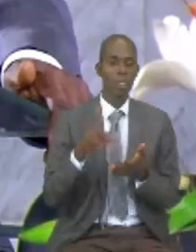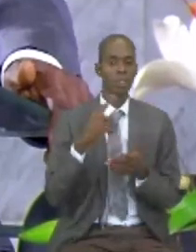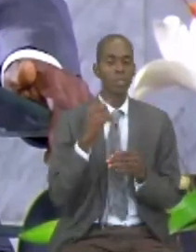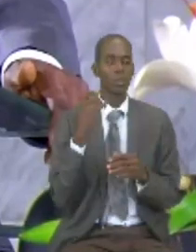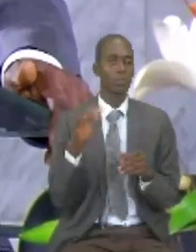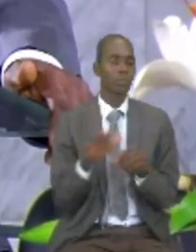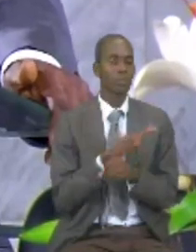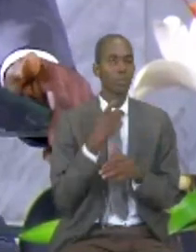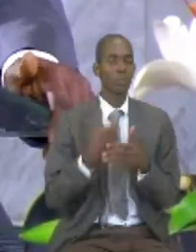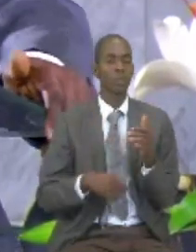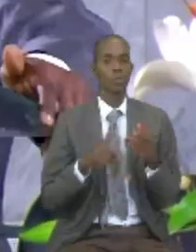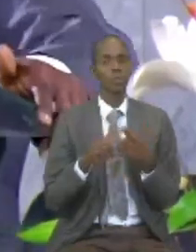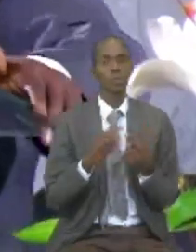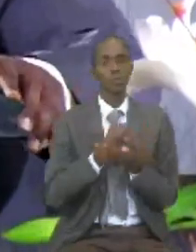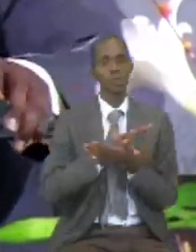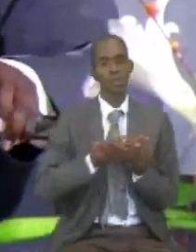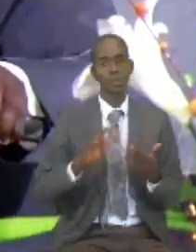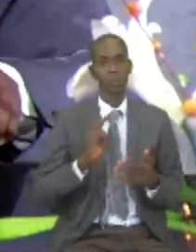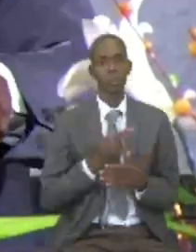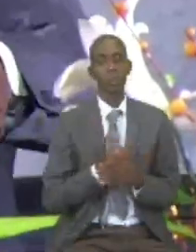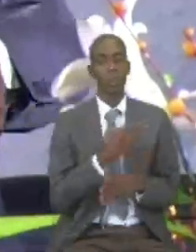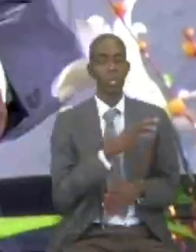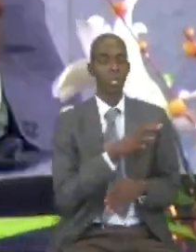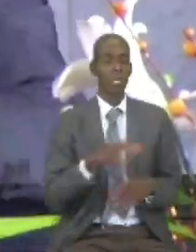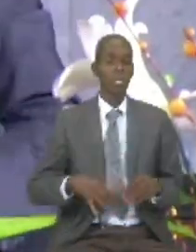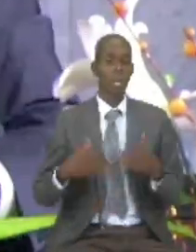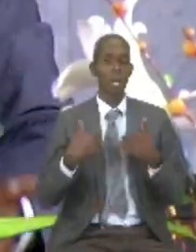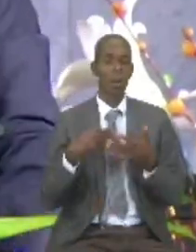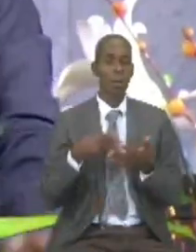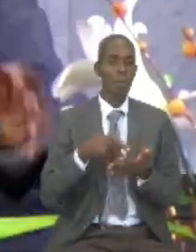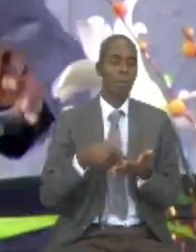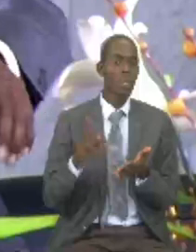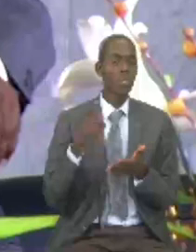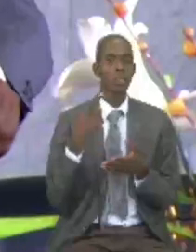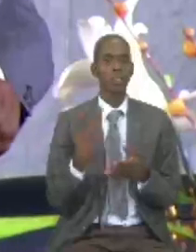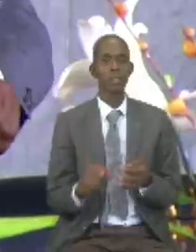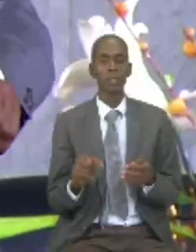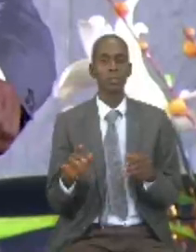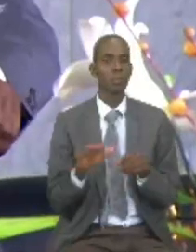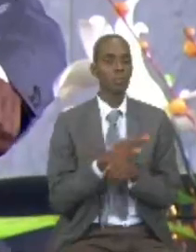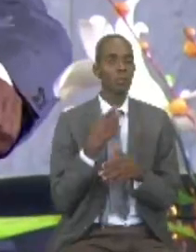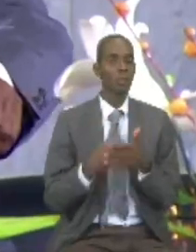le prix total pour nous sanctifier. Christ a payé le prix